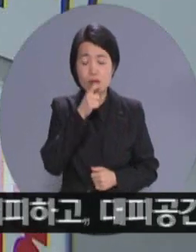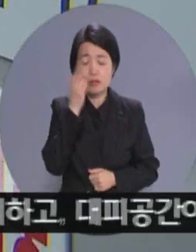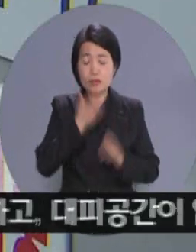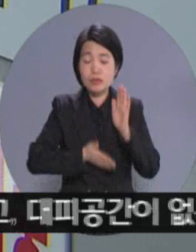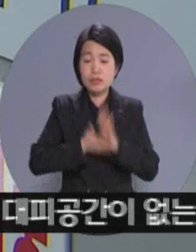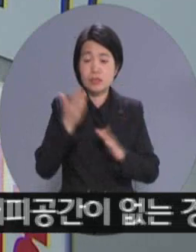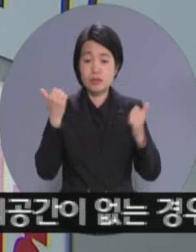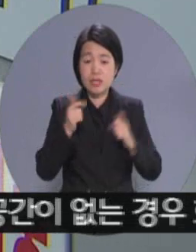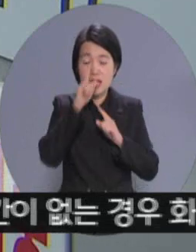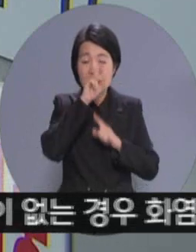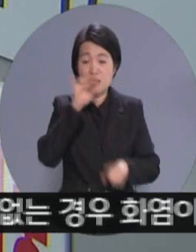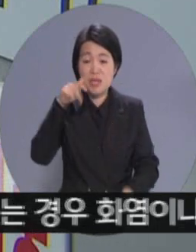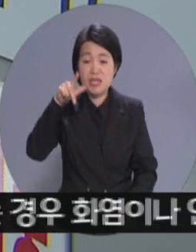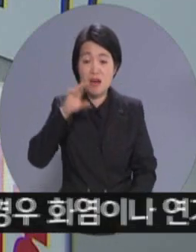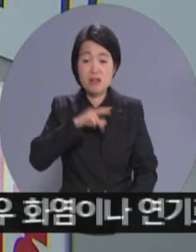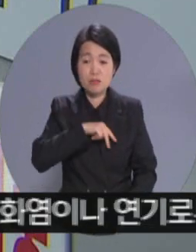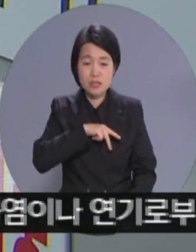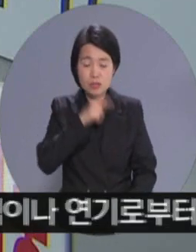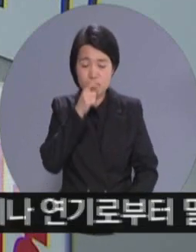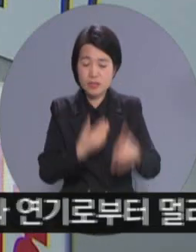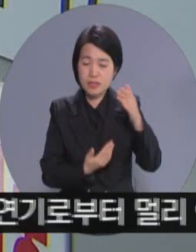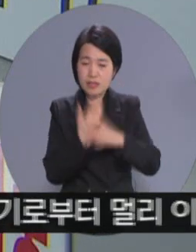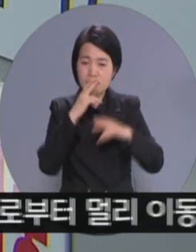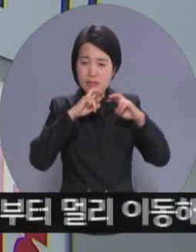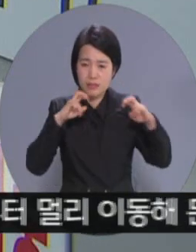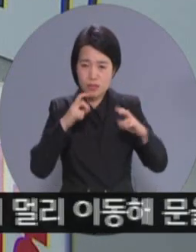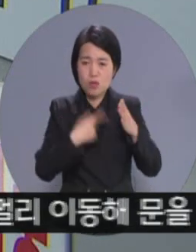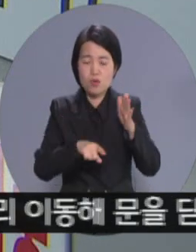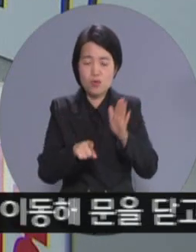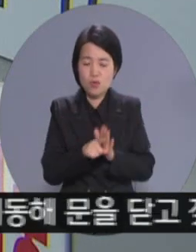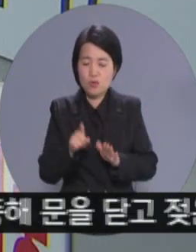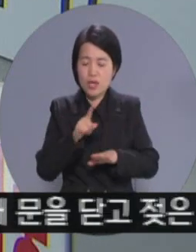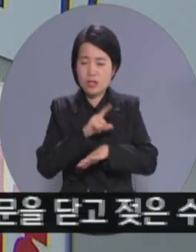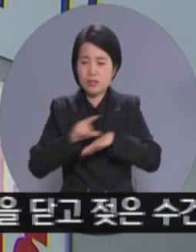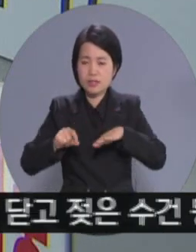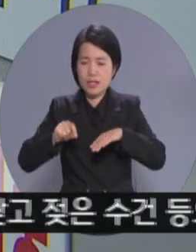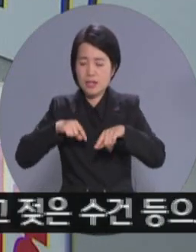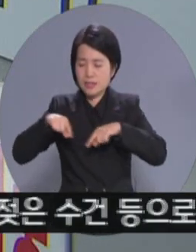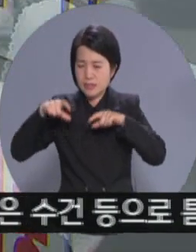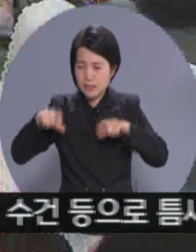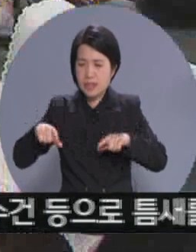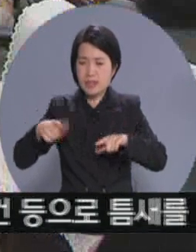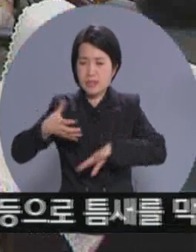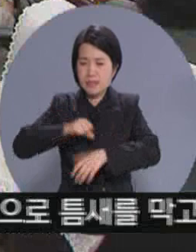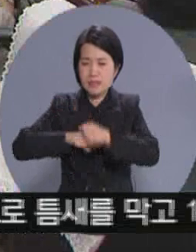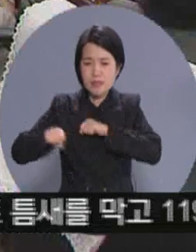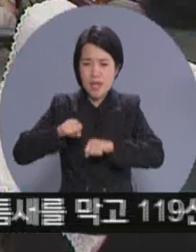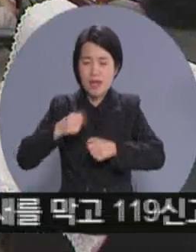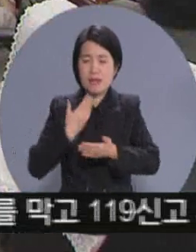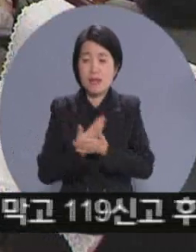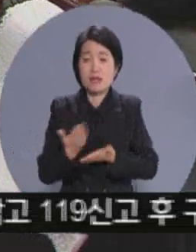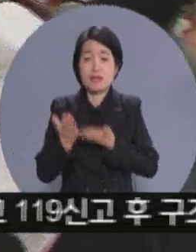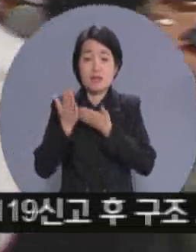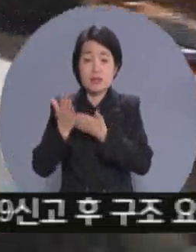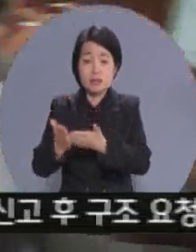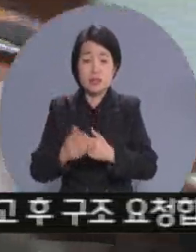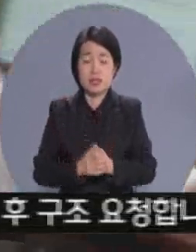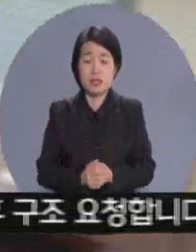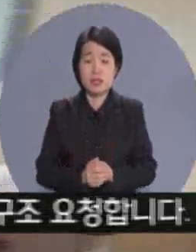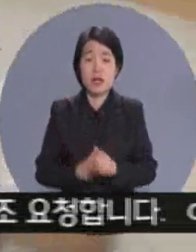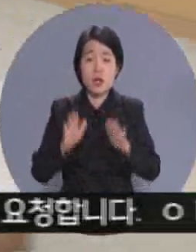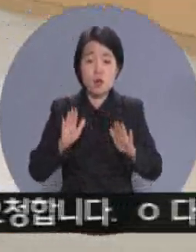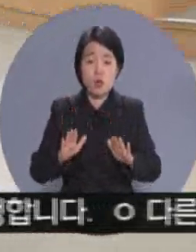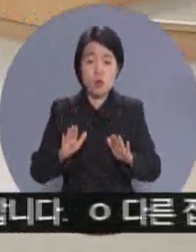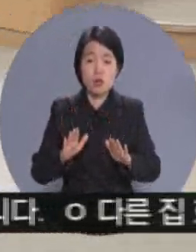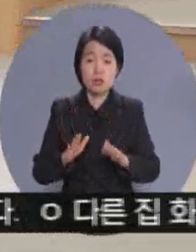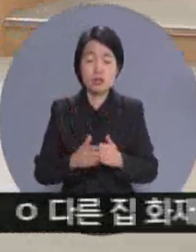여수시의회 이미경 의원이 여순 사건의 진상규명을 위한 지자체의 적극적인 자세를 촉구했습니다. 이 의원은